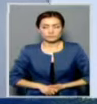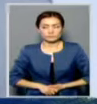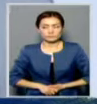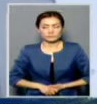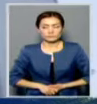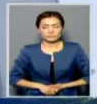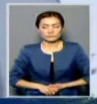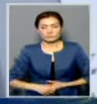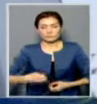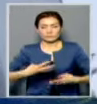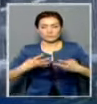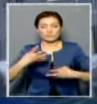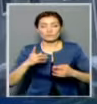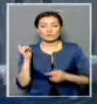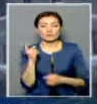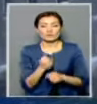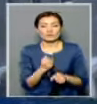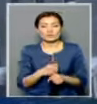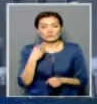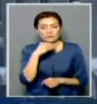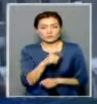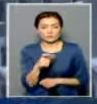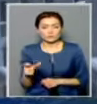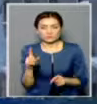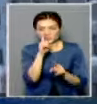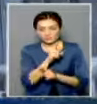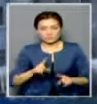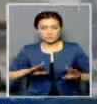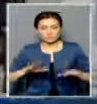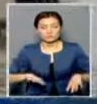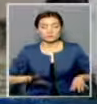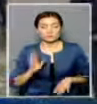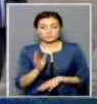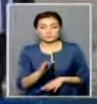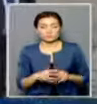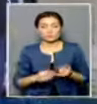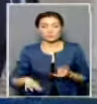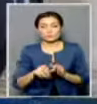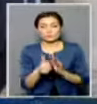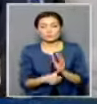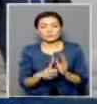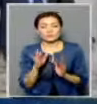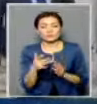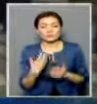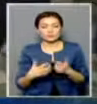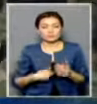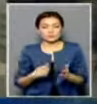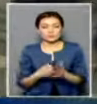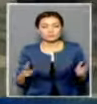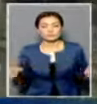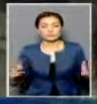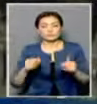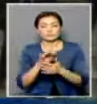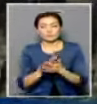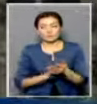Көк мұнаралы әйгілі Құл Шәриф мешіті татар жұрты үшін ерекше орынға ие. Ол тұрған жерде 16-шы ғасырдың ортасына дейін мешіт болып,